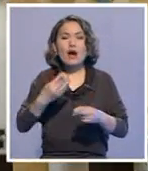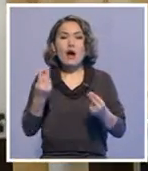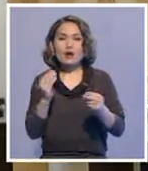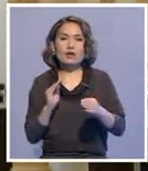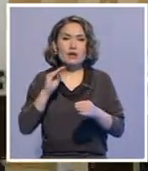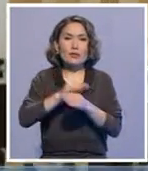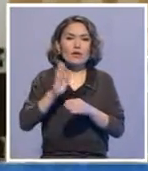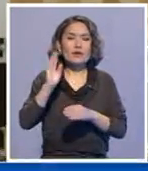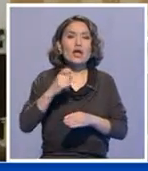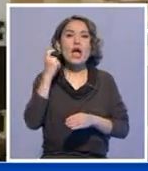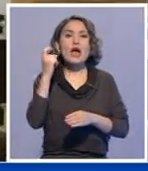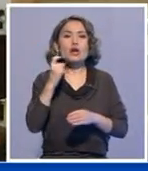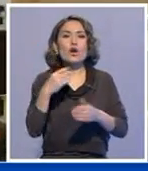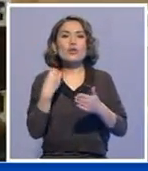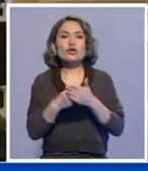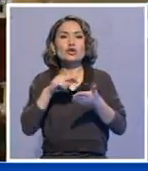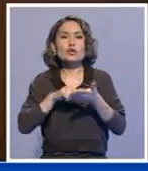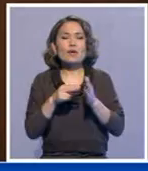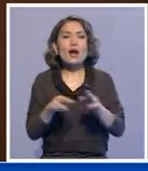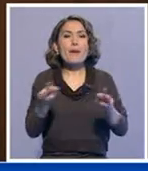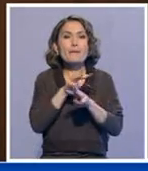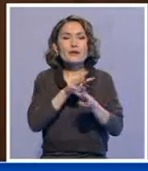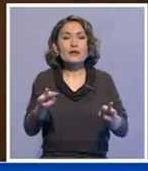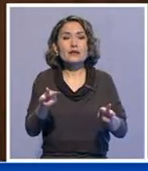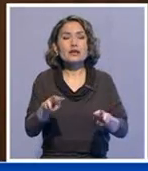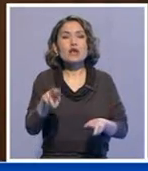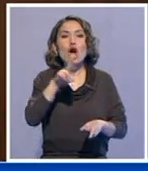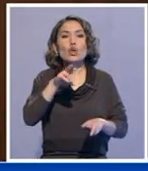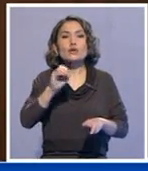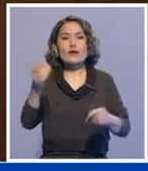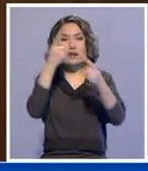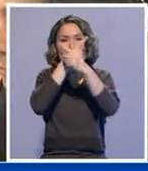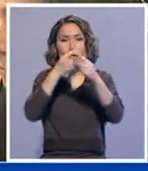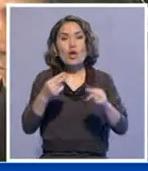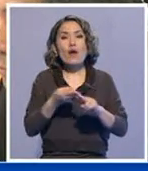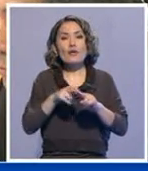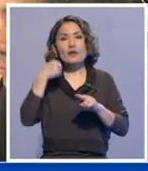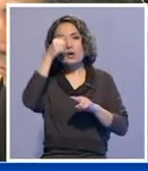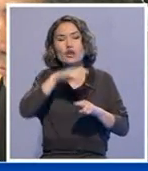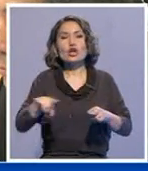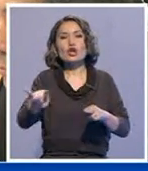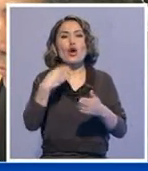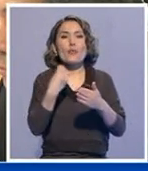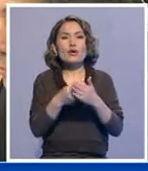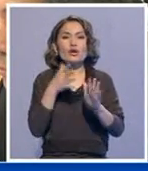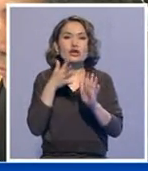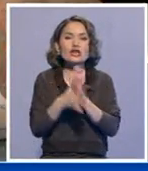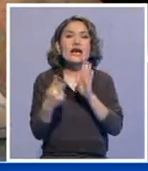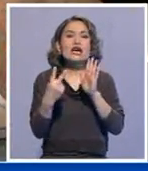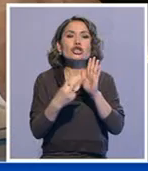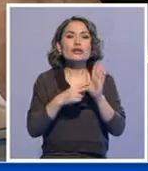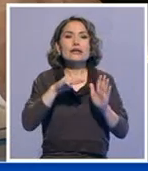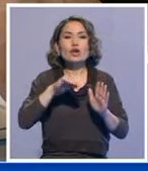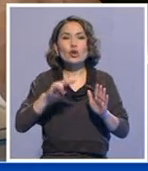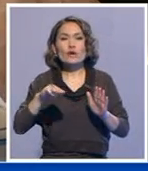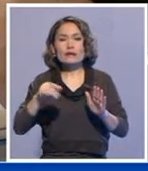отыр. Экономика және бюджеттік жоспарлау министрі Ерболат Досаевтың дерегіне сүйенсек, биыл республикалық бюджет шығыстары 7 триллион теңге